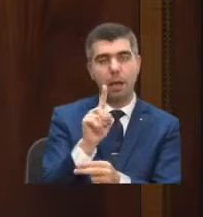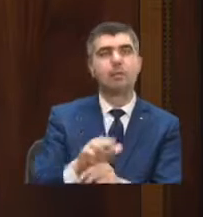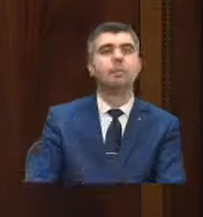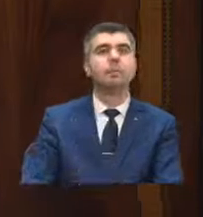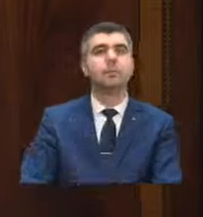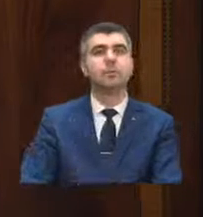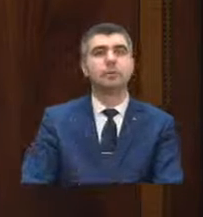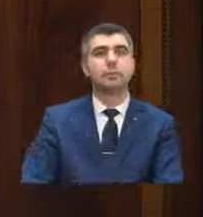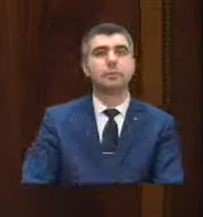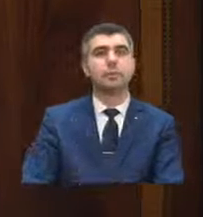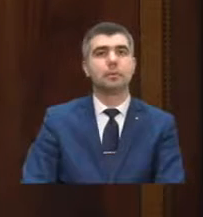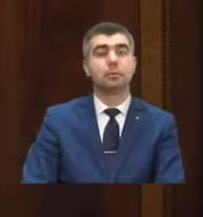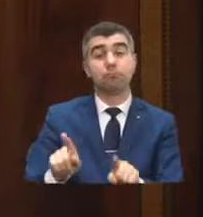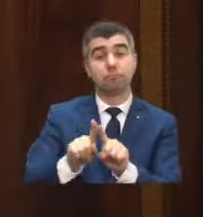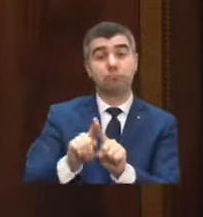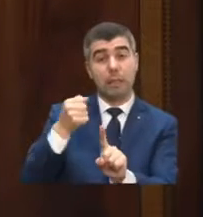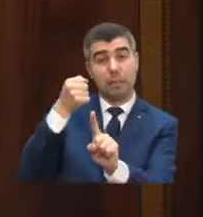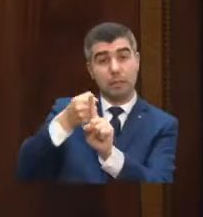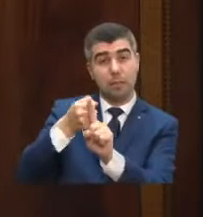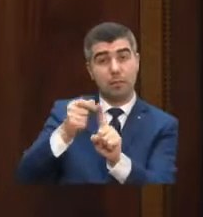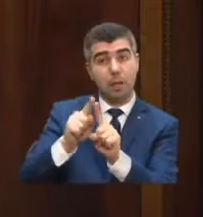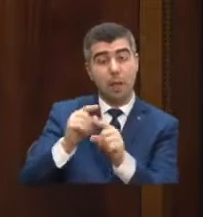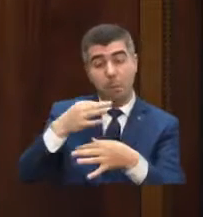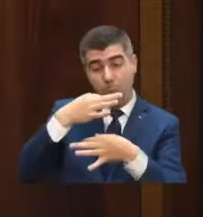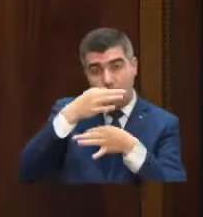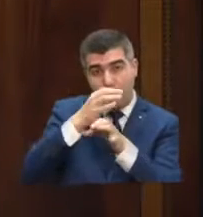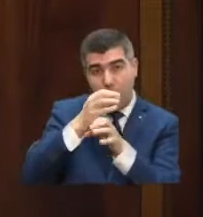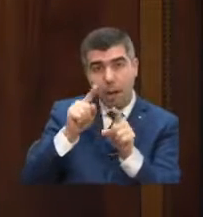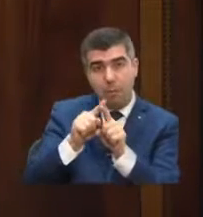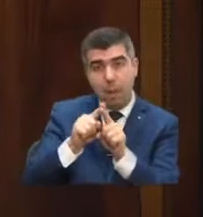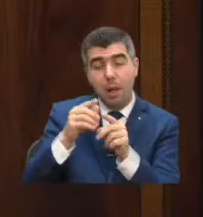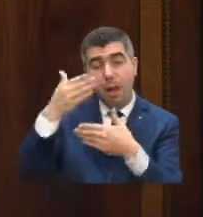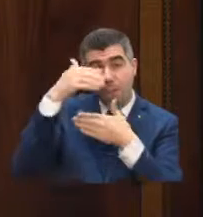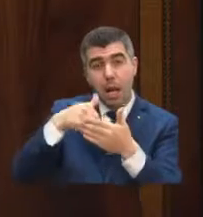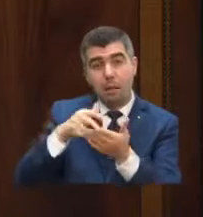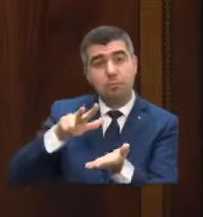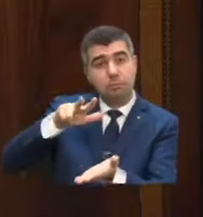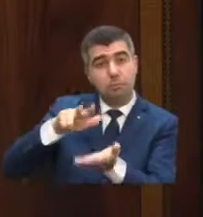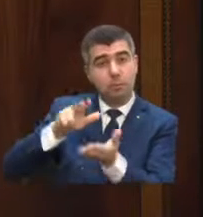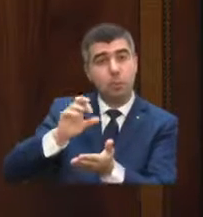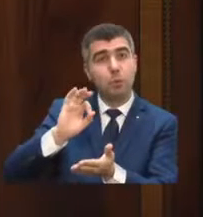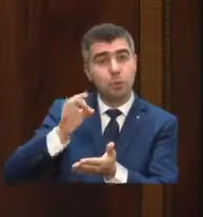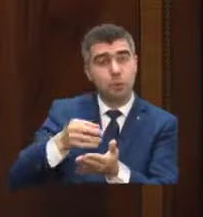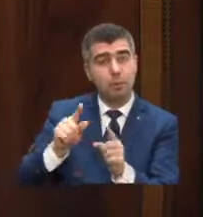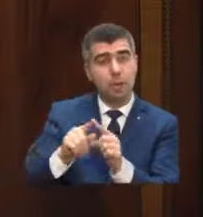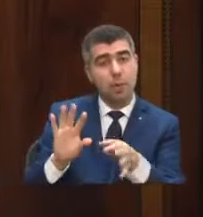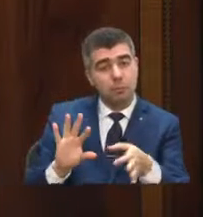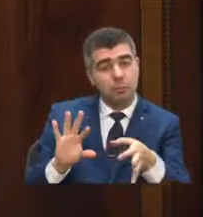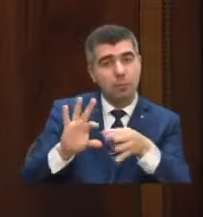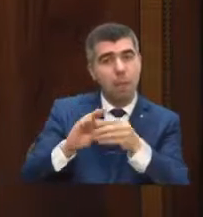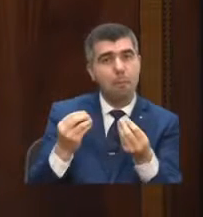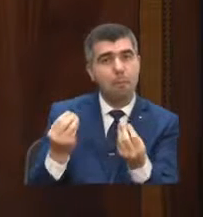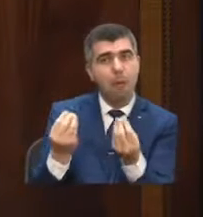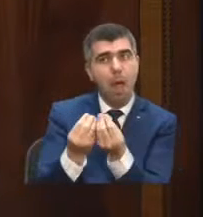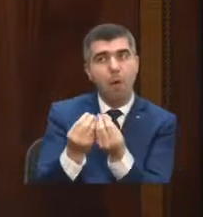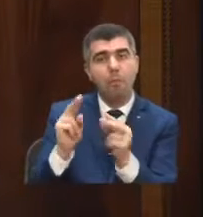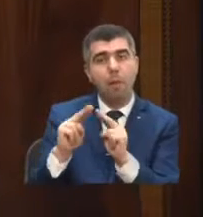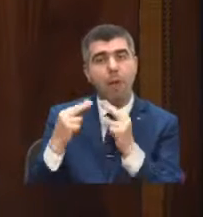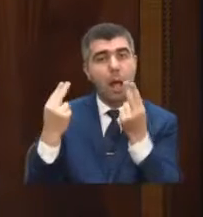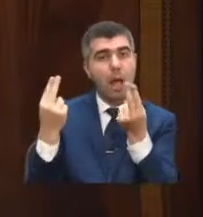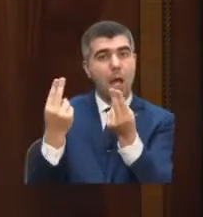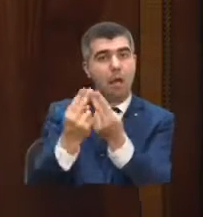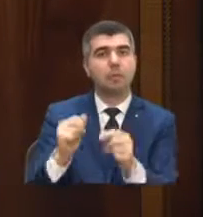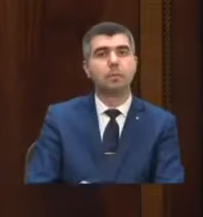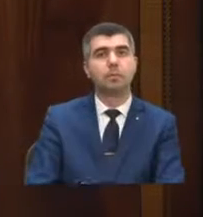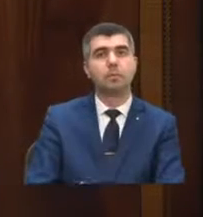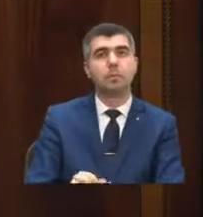هذا العمل كيدار في مختبر وطني مرجعي للانفلونزا اللي هو متعاون مع منظمه الصحه العالميه، وهذه التحاليل